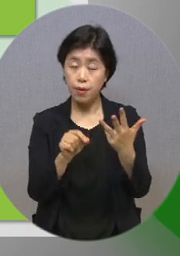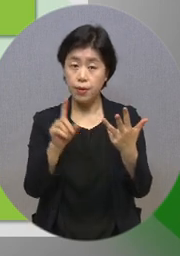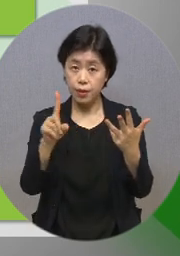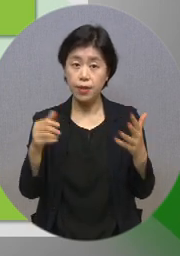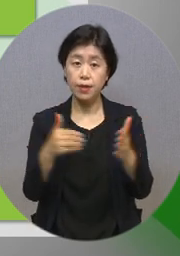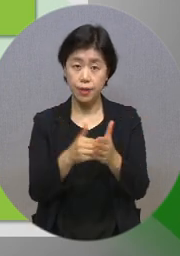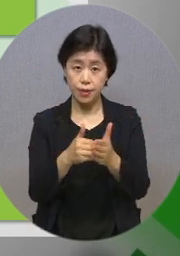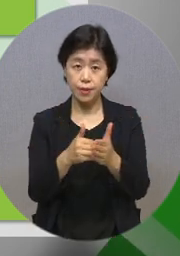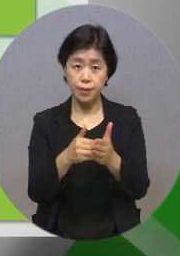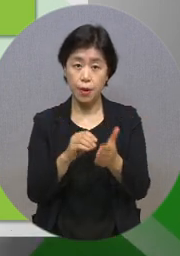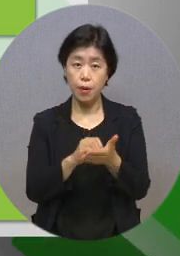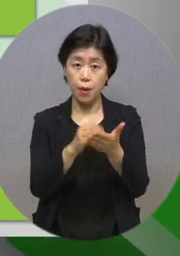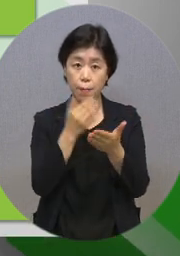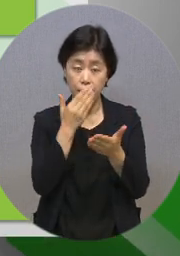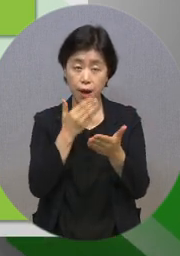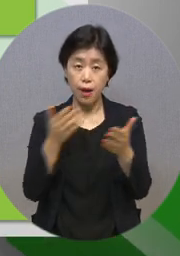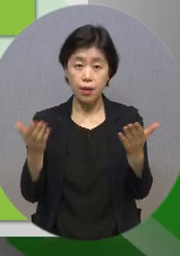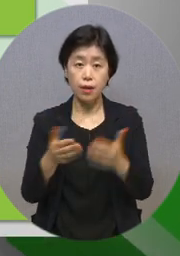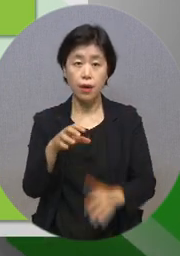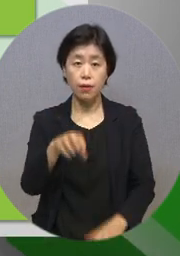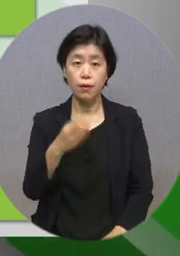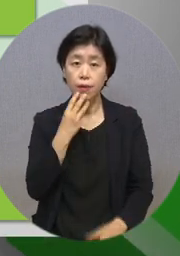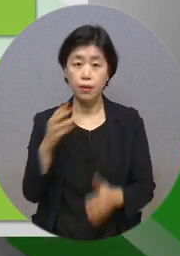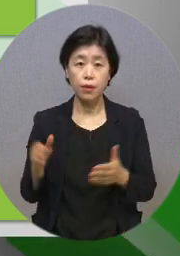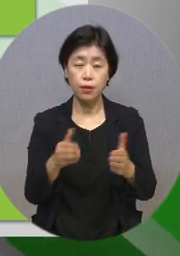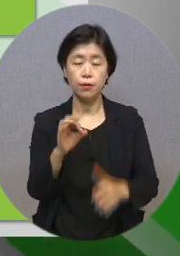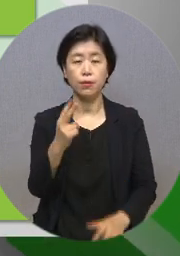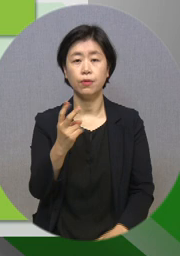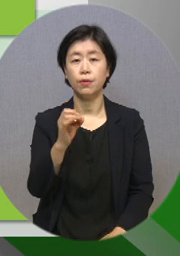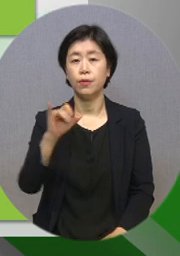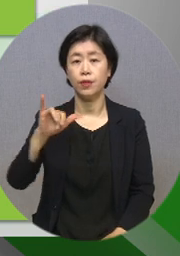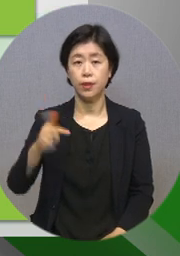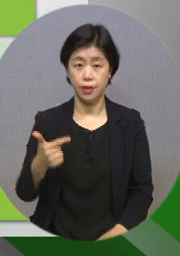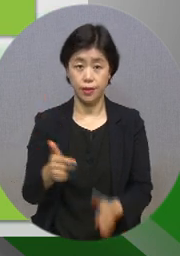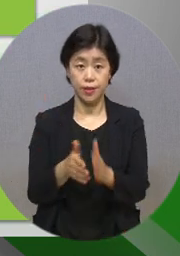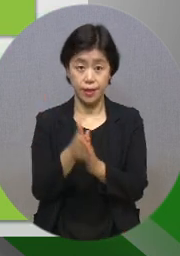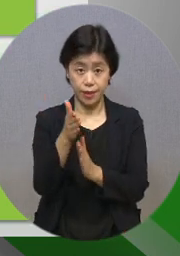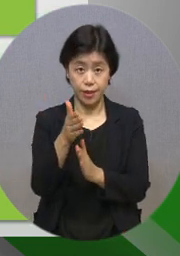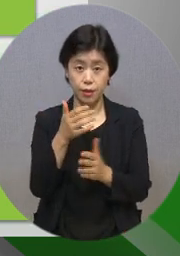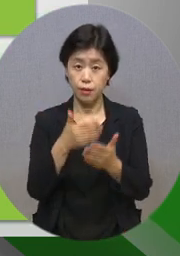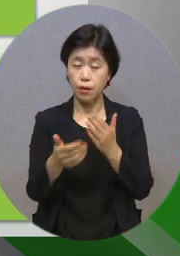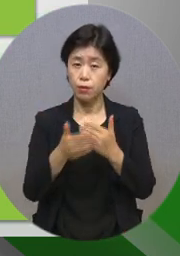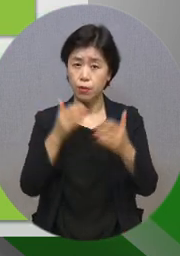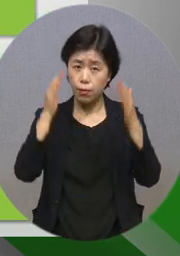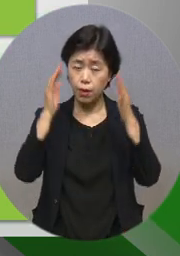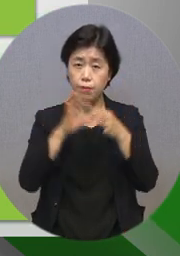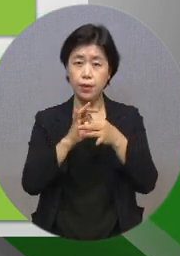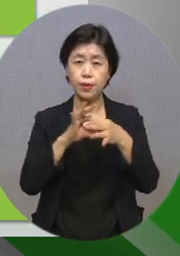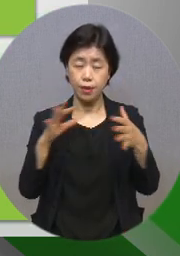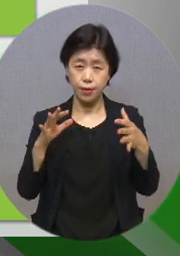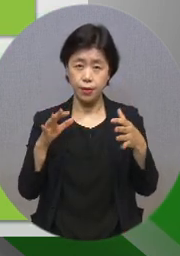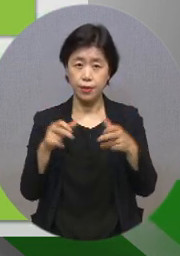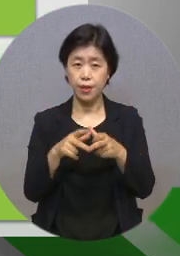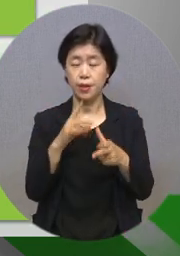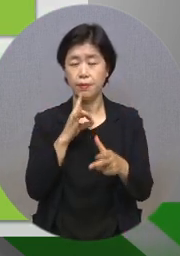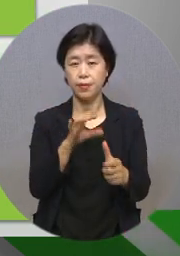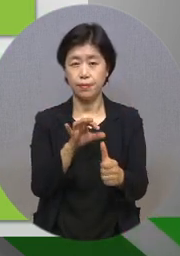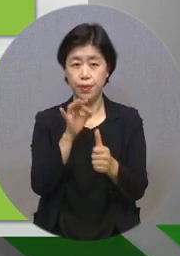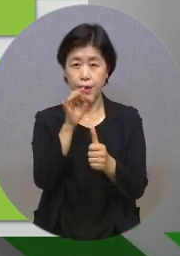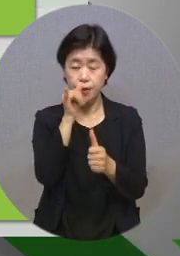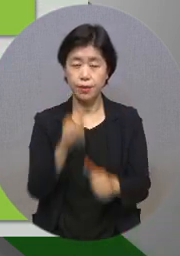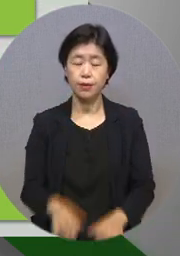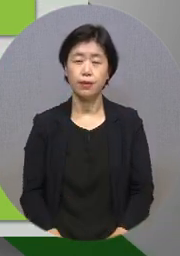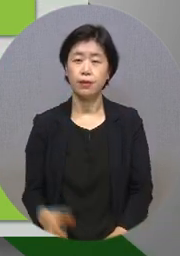경기도 용인시입니다. 경력과 학력은 무관하며 상용직을 채용합니다. 장애인만 채용하며